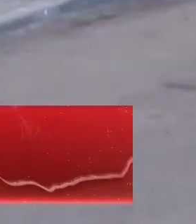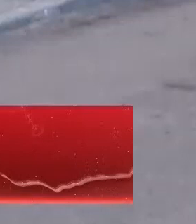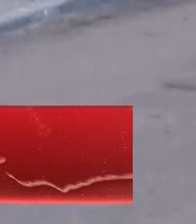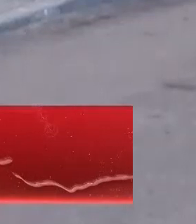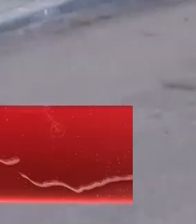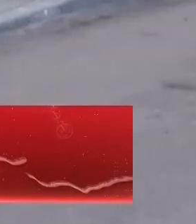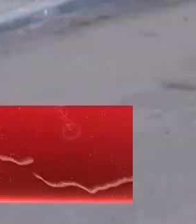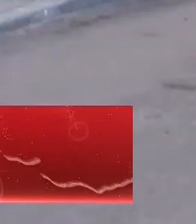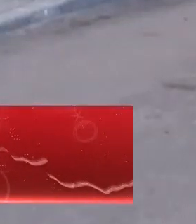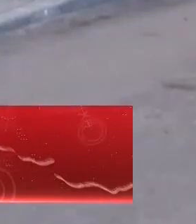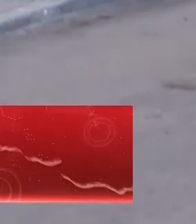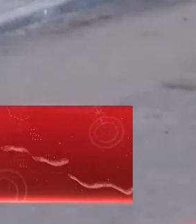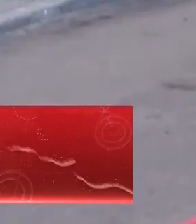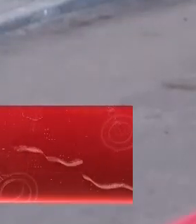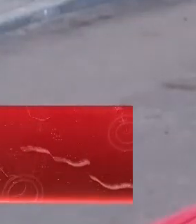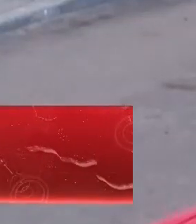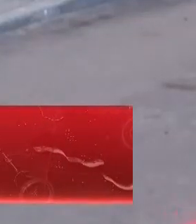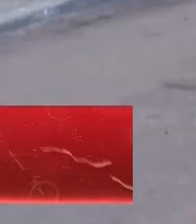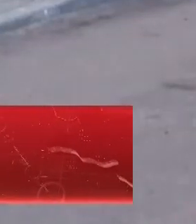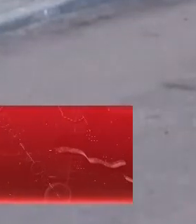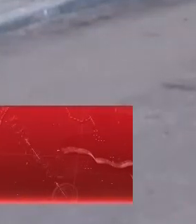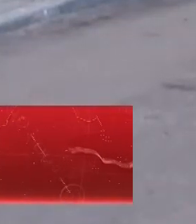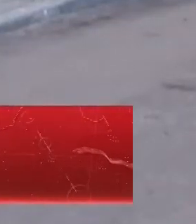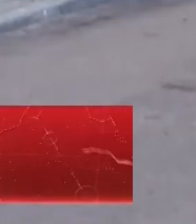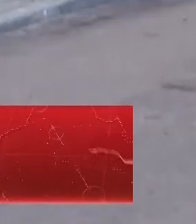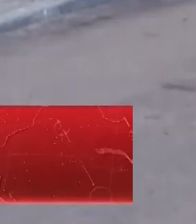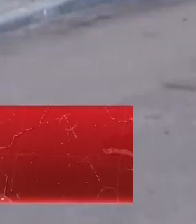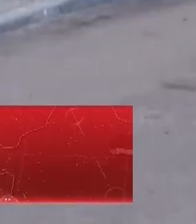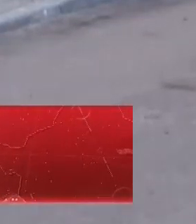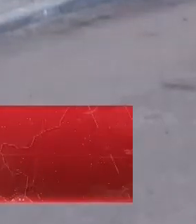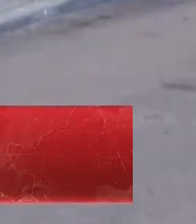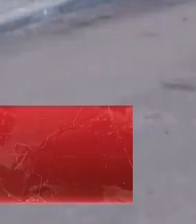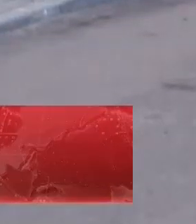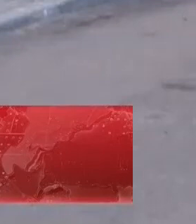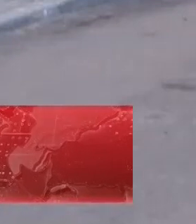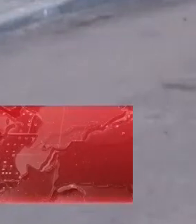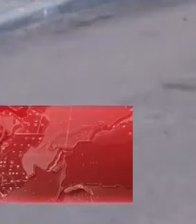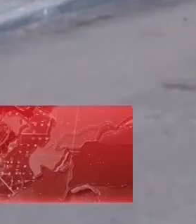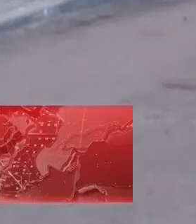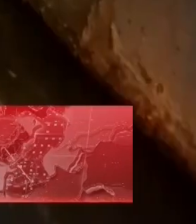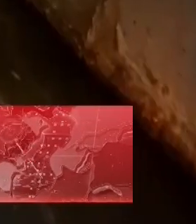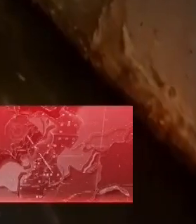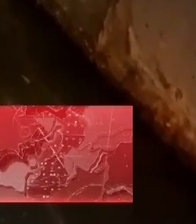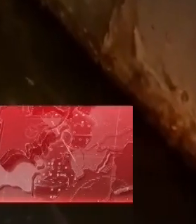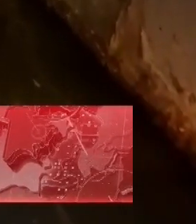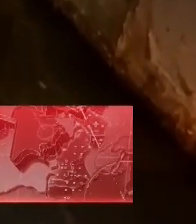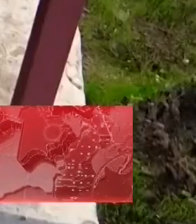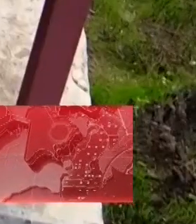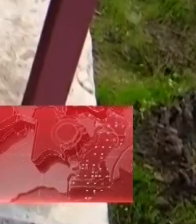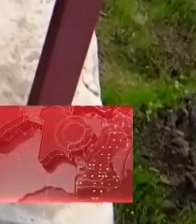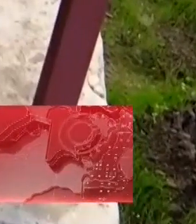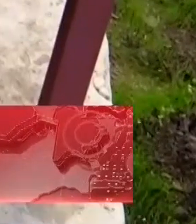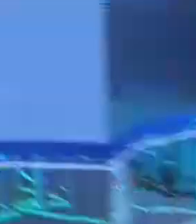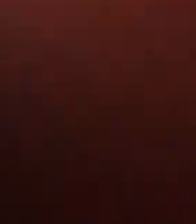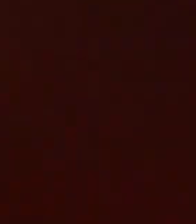От этой сырости, во-первых, в доме это все отваливается. Но даже потомки отваливаются уже. Кто виноват в